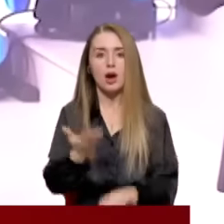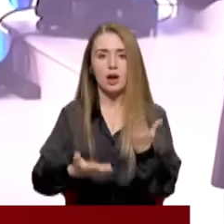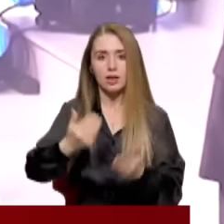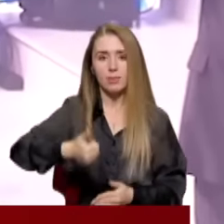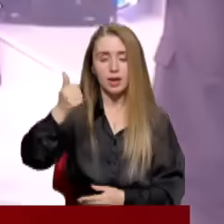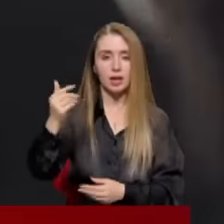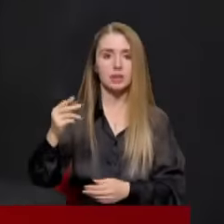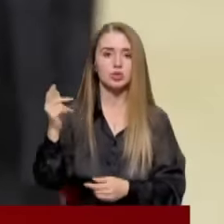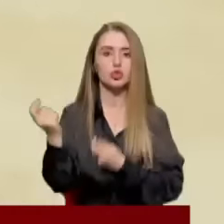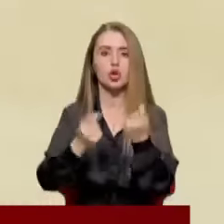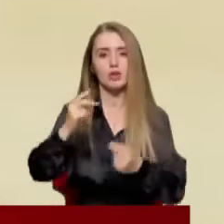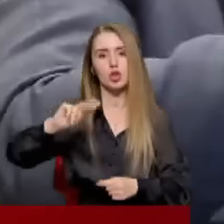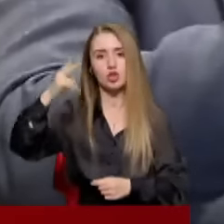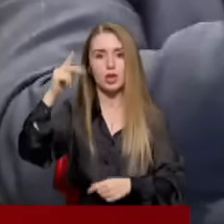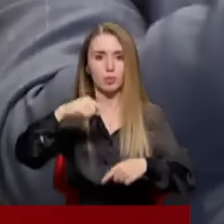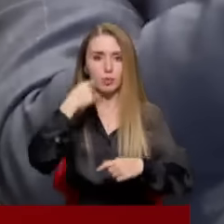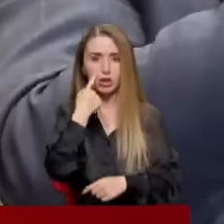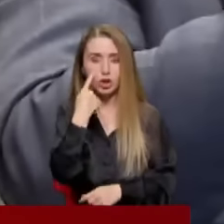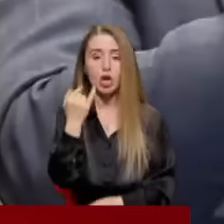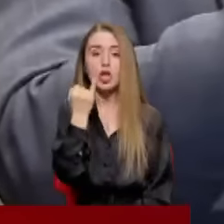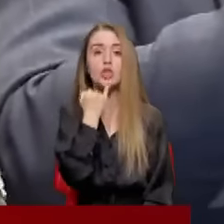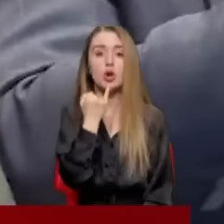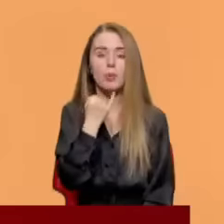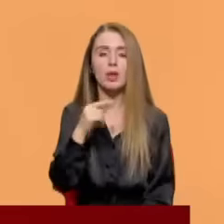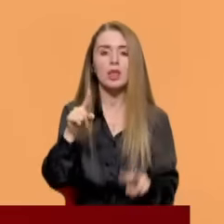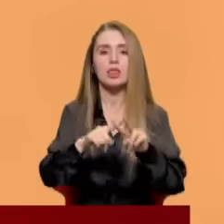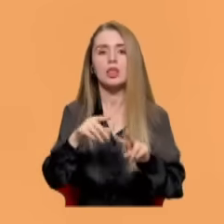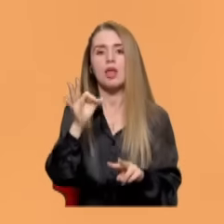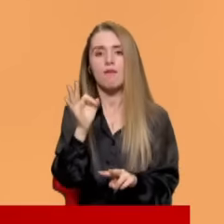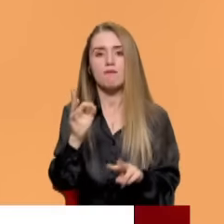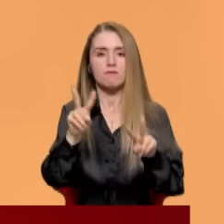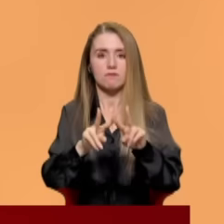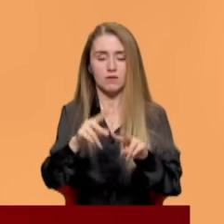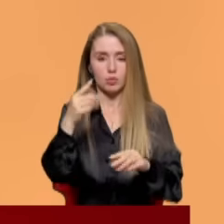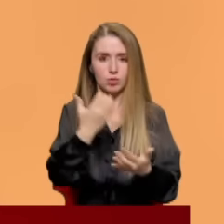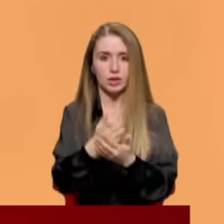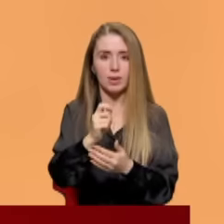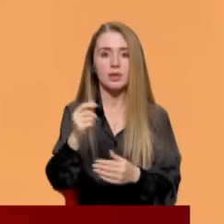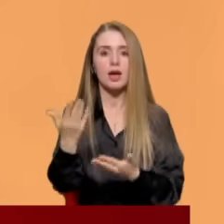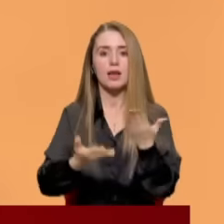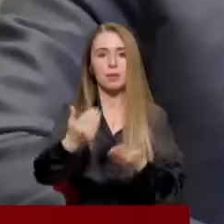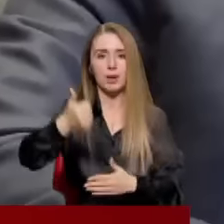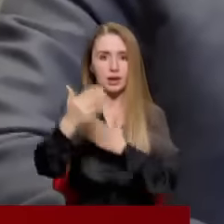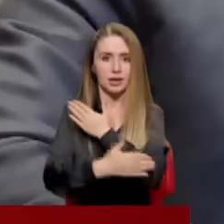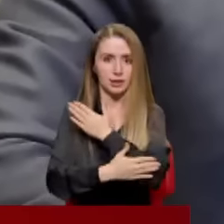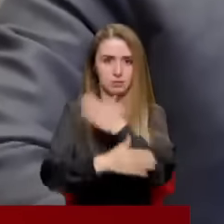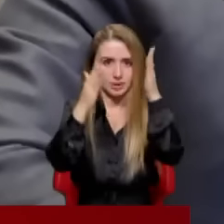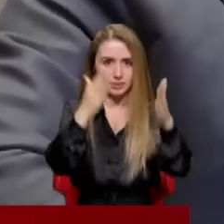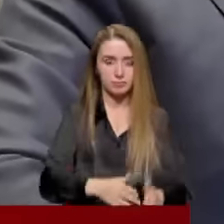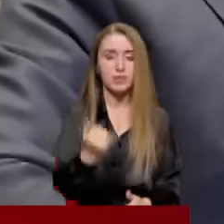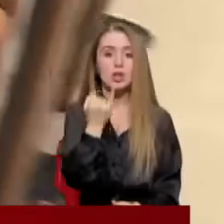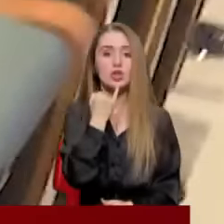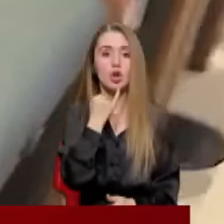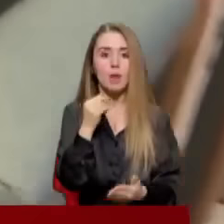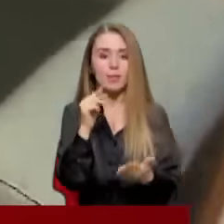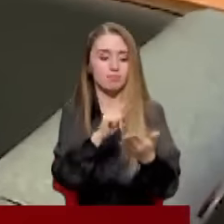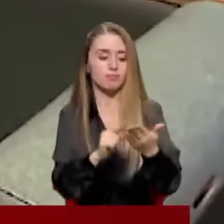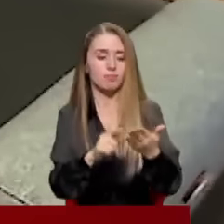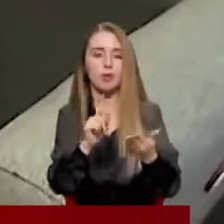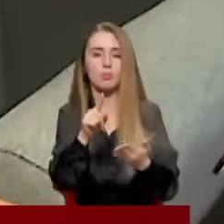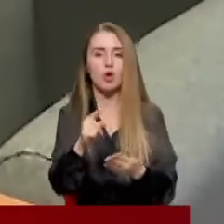Bakanlığı görevde yükselme mülakatında torpili Now Haber kamerası görüntülemişti. Adalet Bakan Yardımcısı Ramazan Can'ın torpil yazışmaları